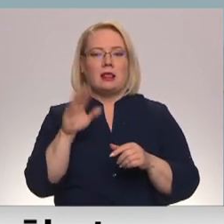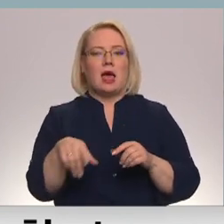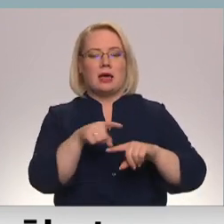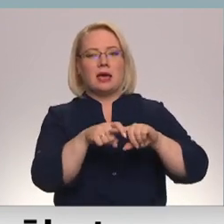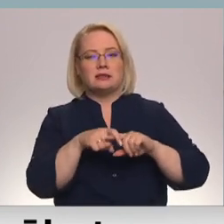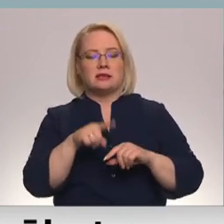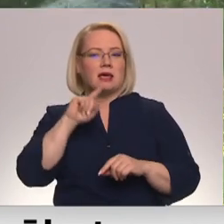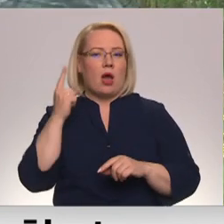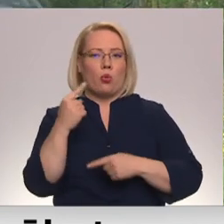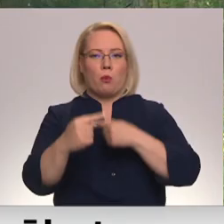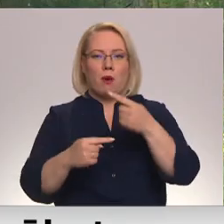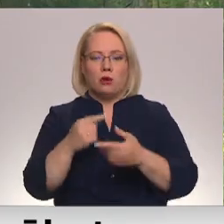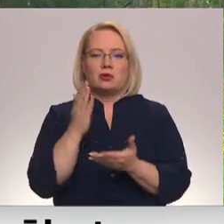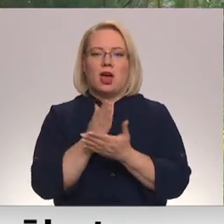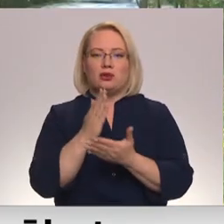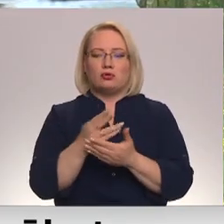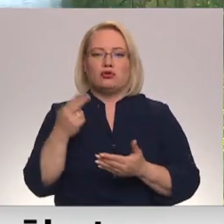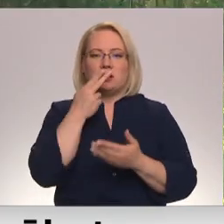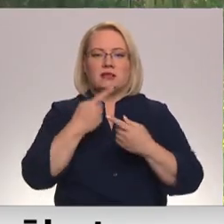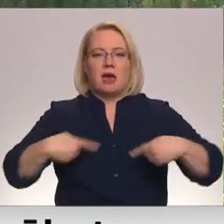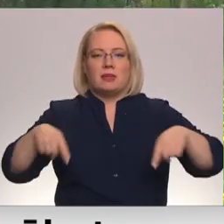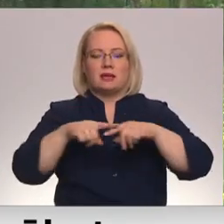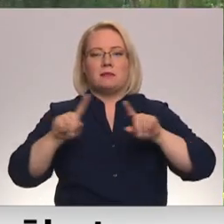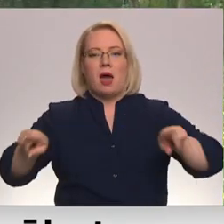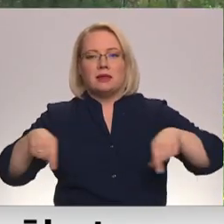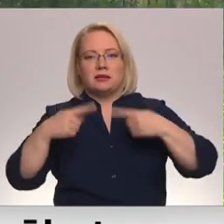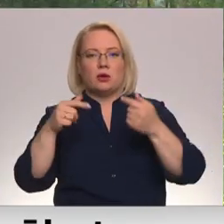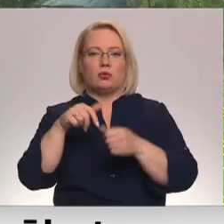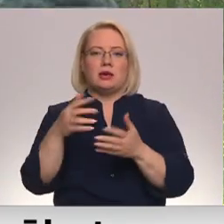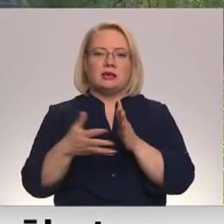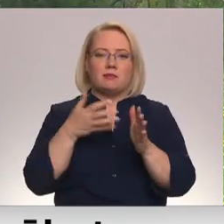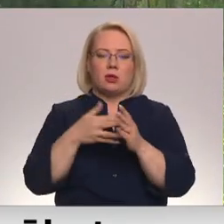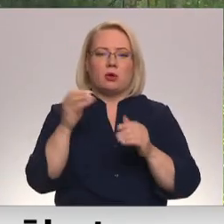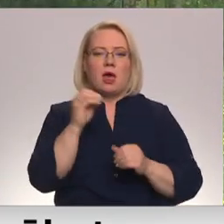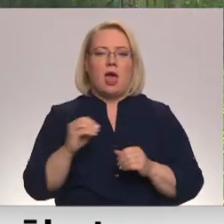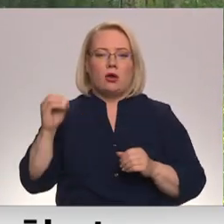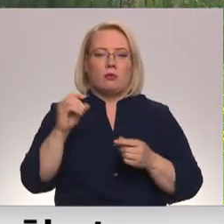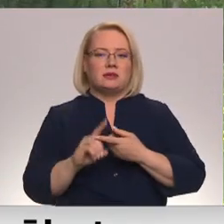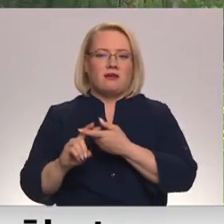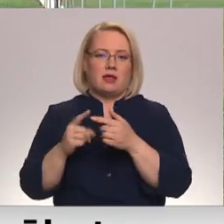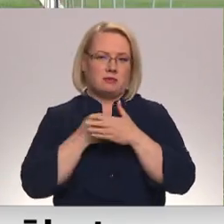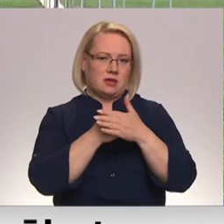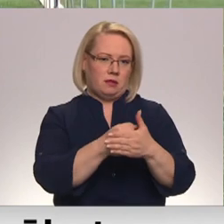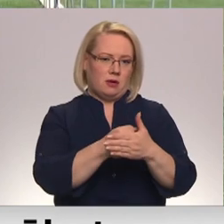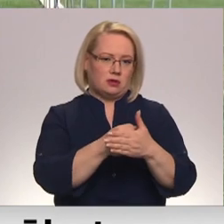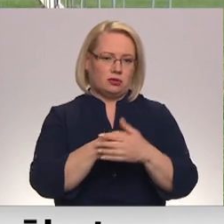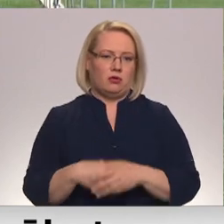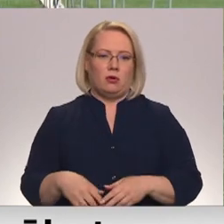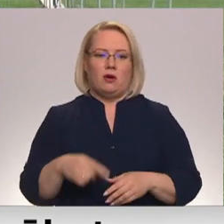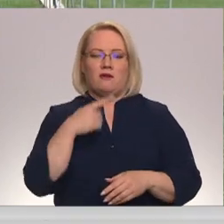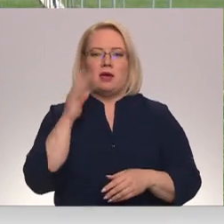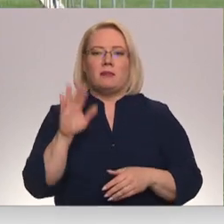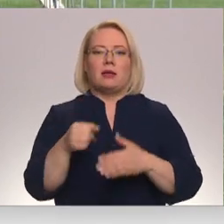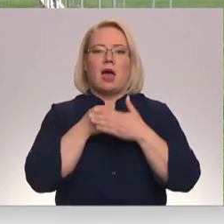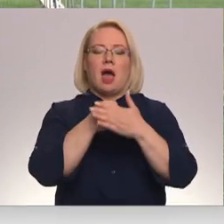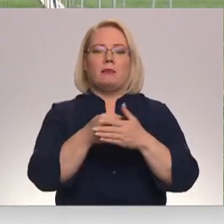paaudzi, jāļauj esošajām saimniecībām attīstīties un izmantot Eiropas Savienības atbalstu. Atbalsts izkaus papīru bija,